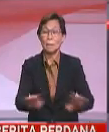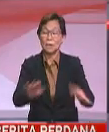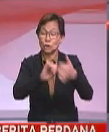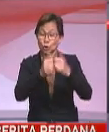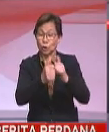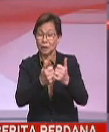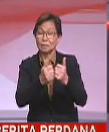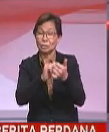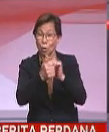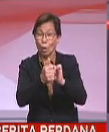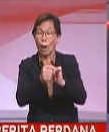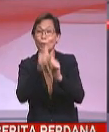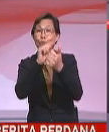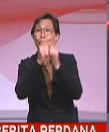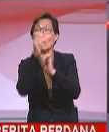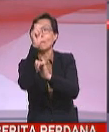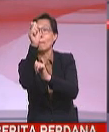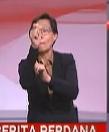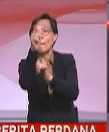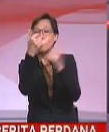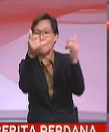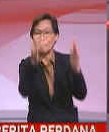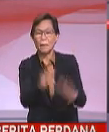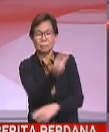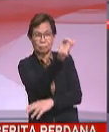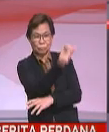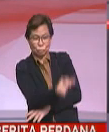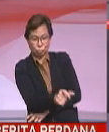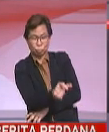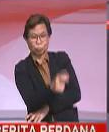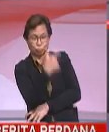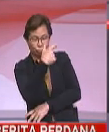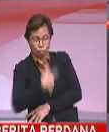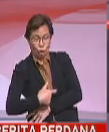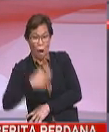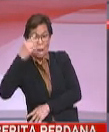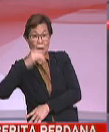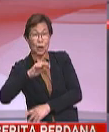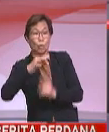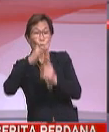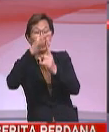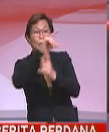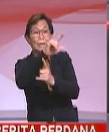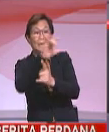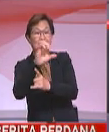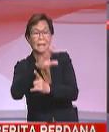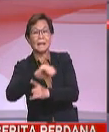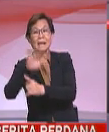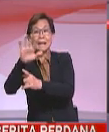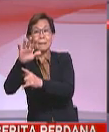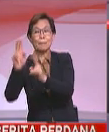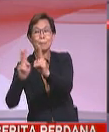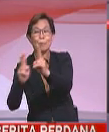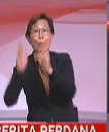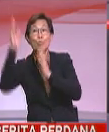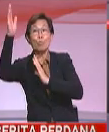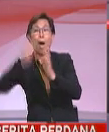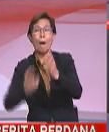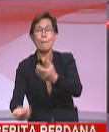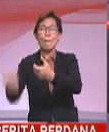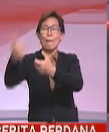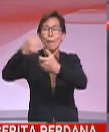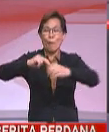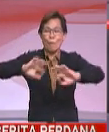Hai perkembangan suka Mbak Minten pemain perseorangan dan laki utama negara lijiang dan anime bergumul ICBC